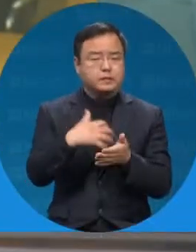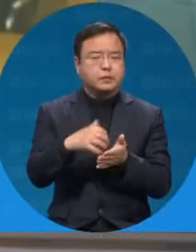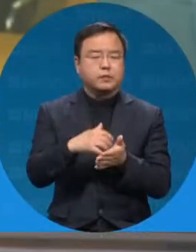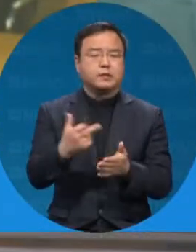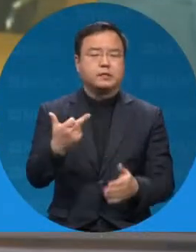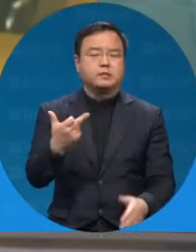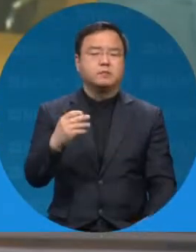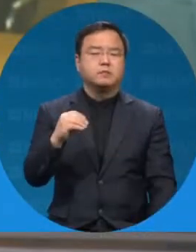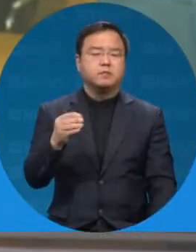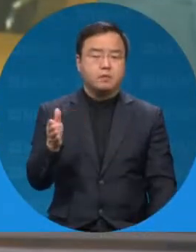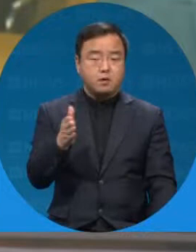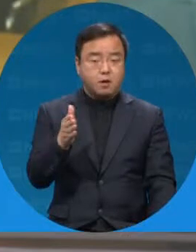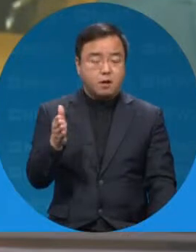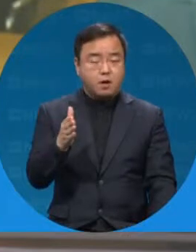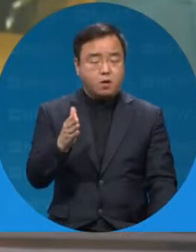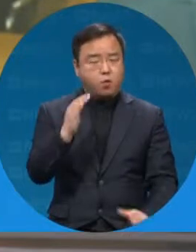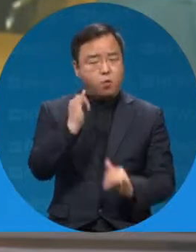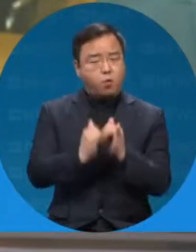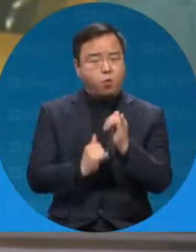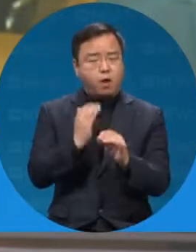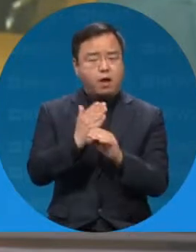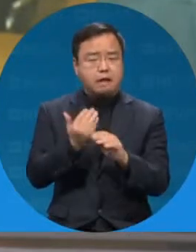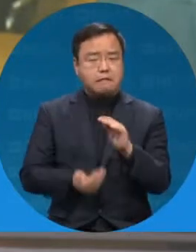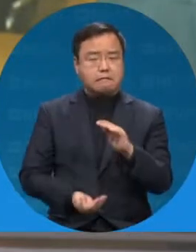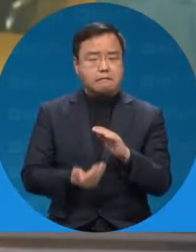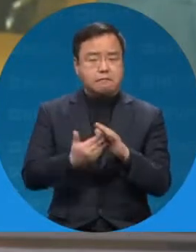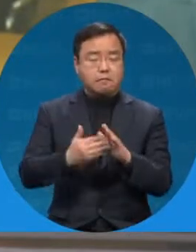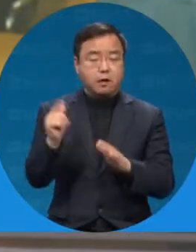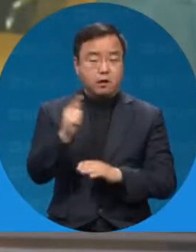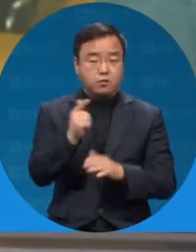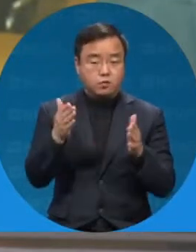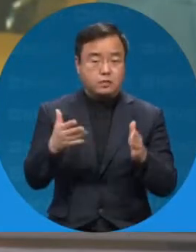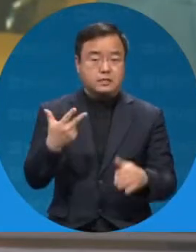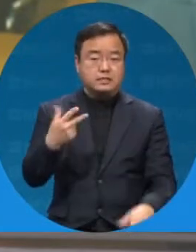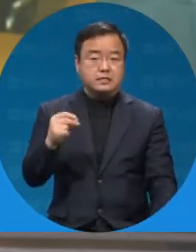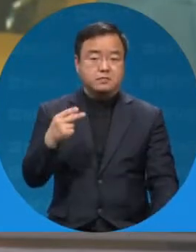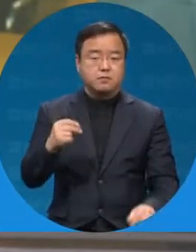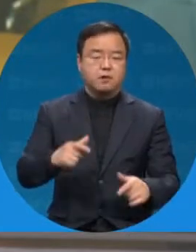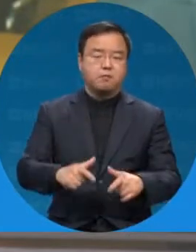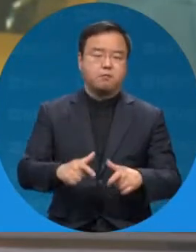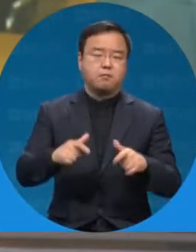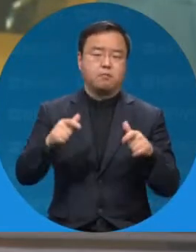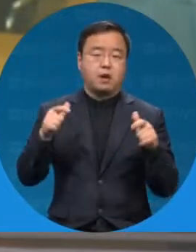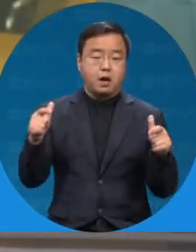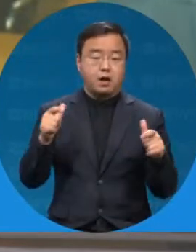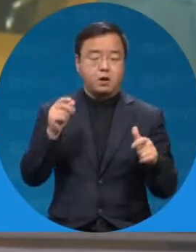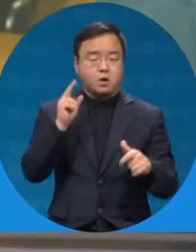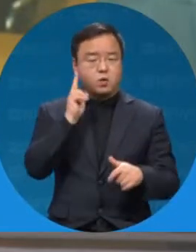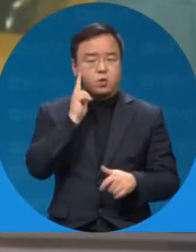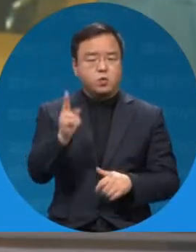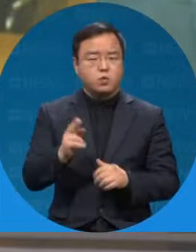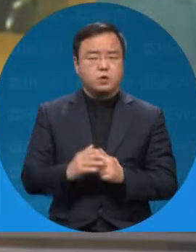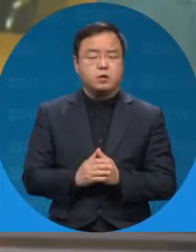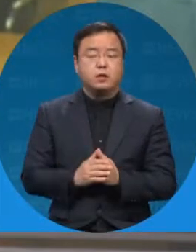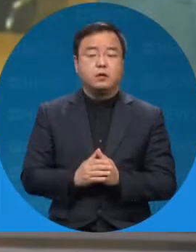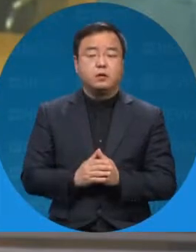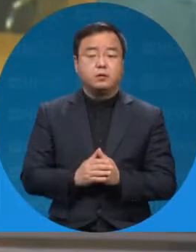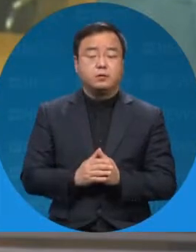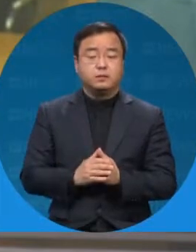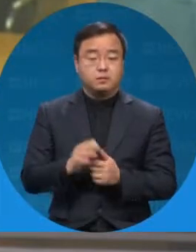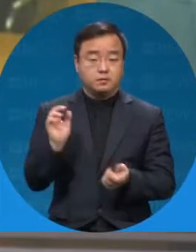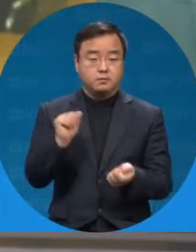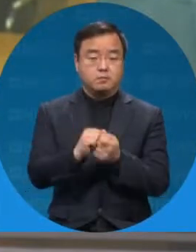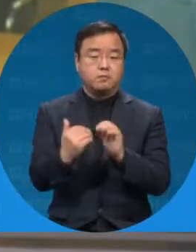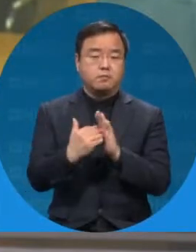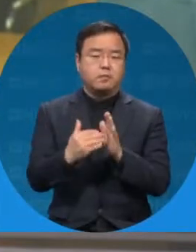규모인 동시에 하루 새 7만 명이 증가해 증가폭 역시 가장 컸는데요. 방역당국은 5에서 11세